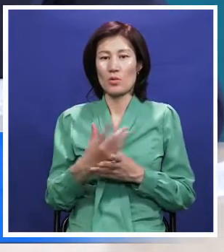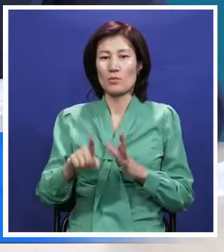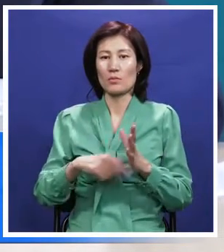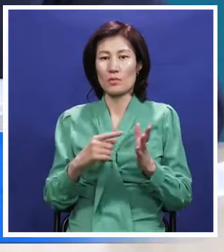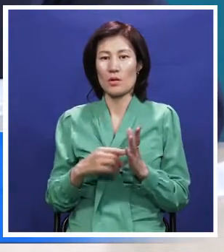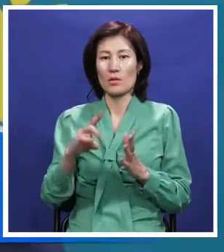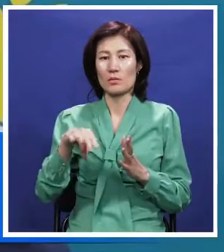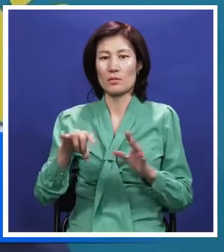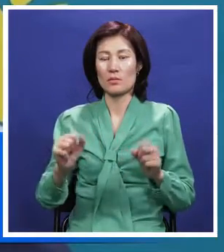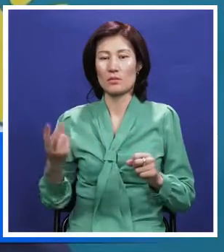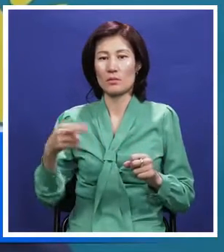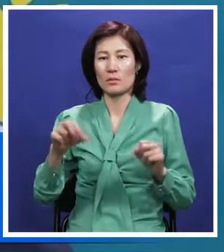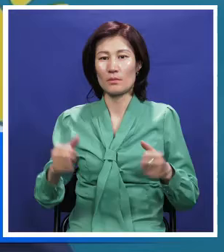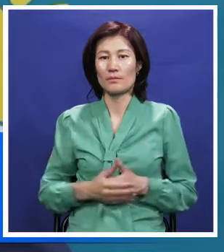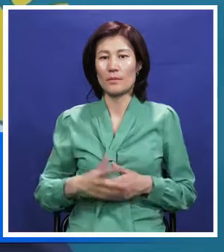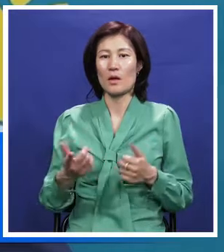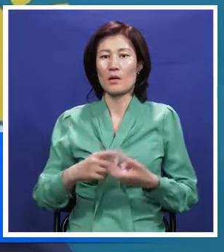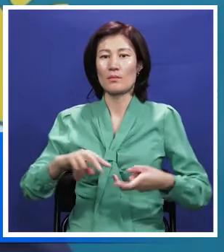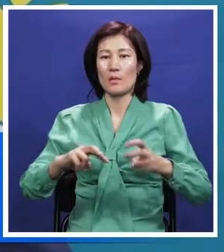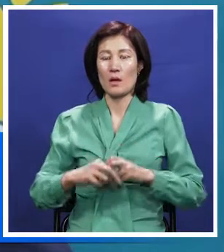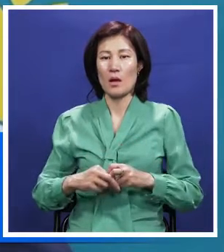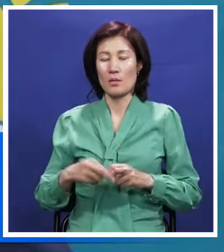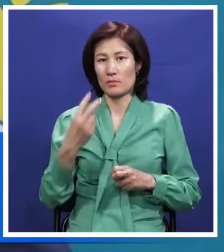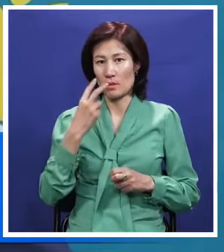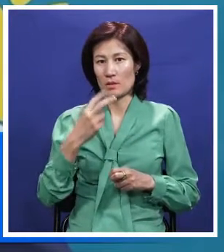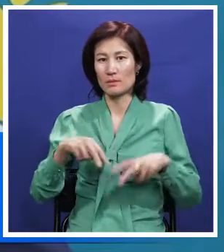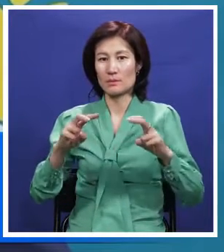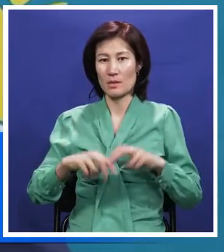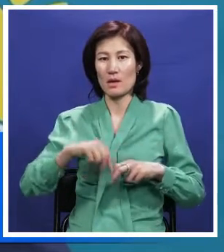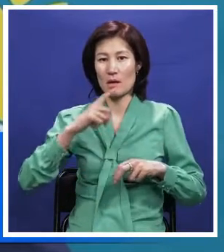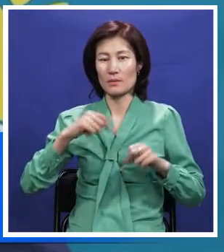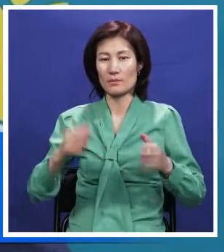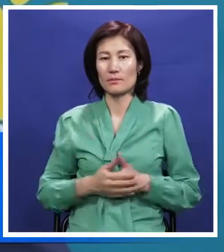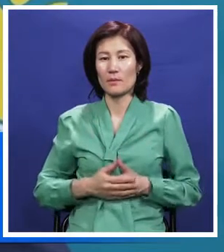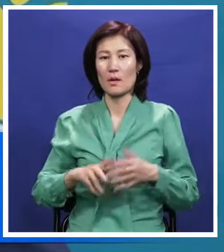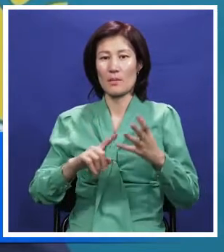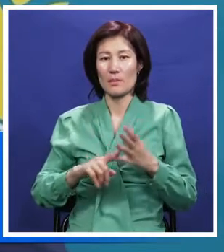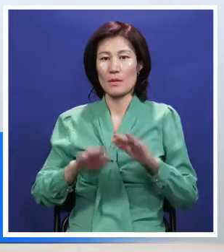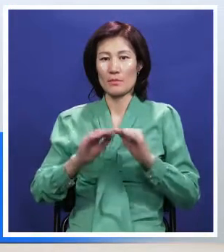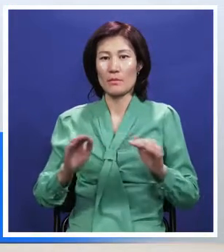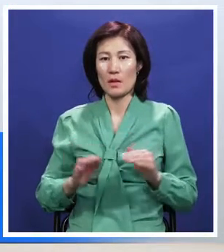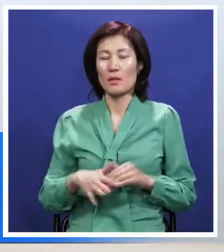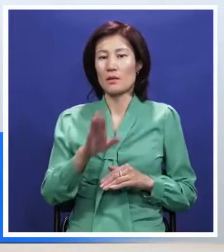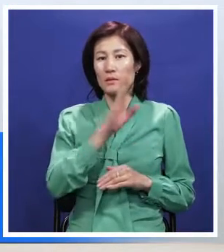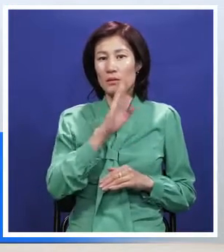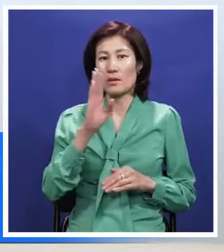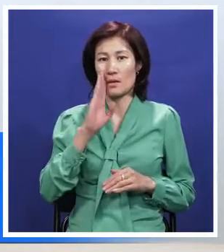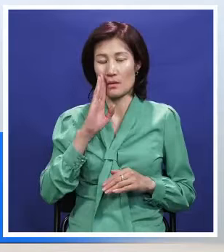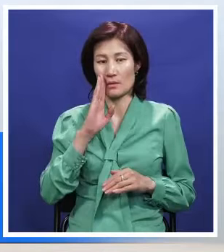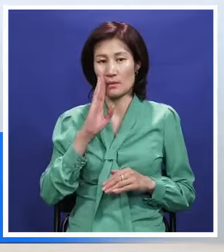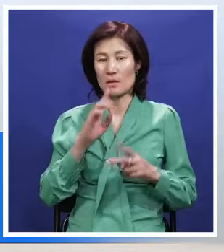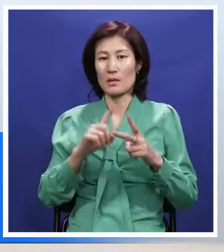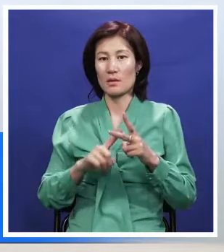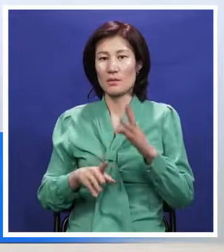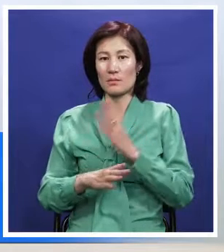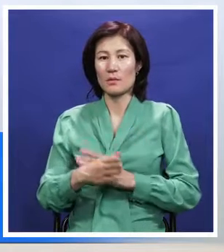сұрады. Нұр Отан партиясының депутаты аталған мәселелер бақылауда болатынын жеткізді. 5 баланың анасымын. Үй екі инвалид, үй